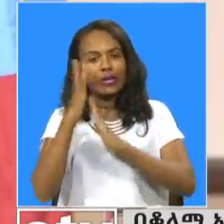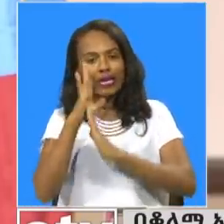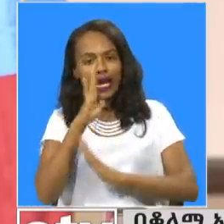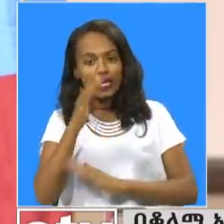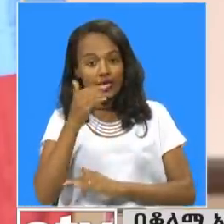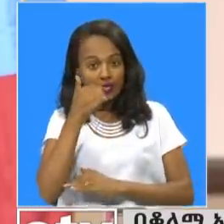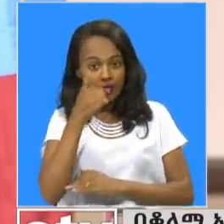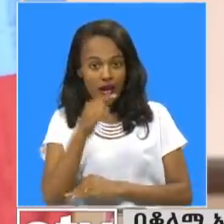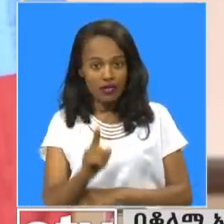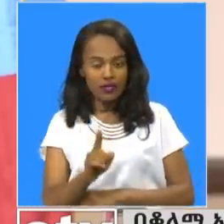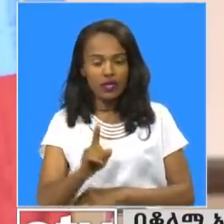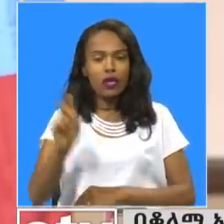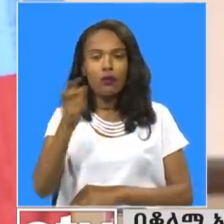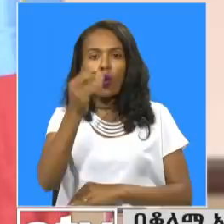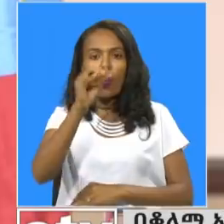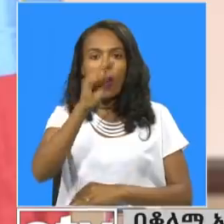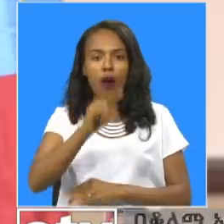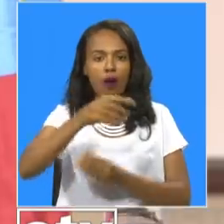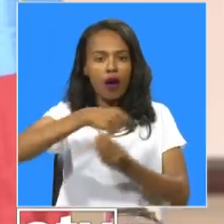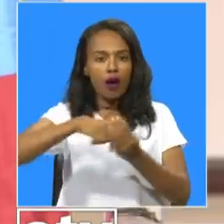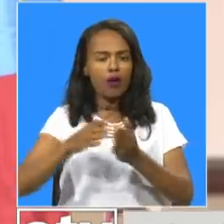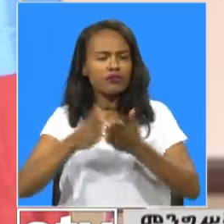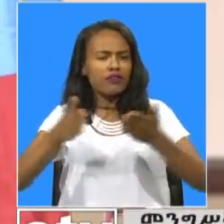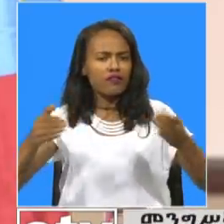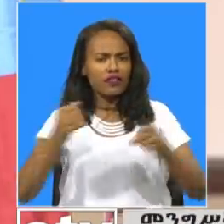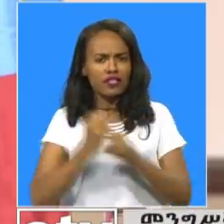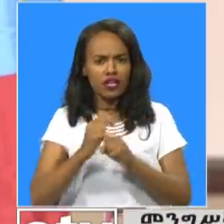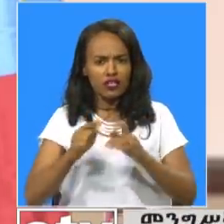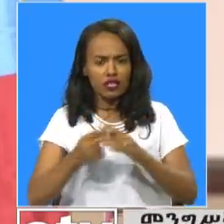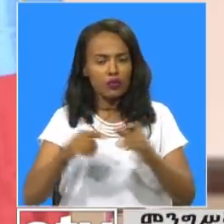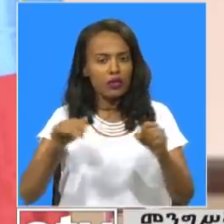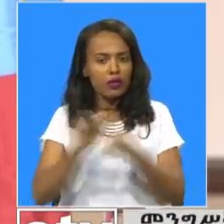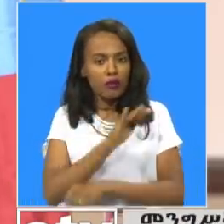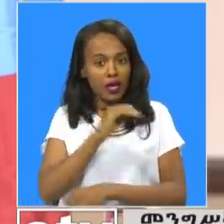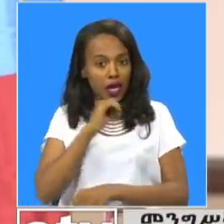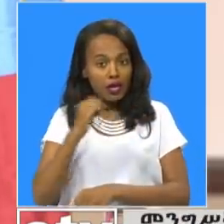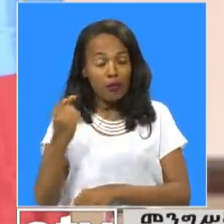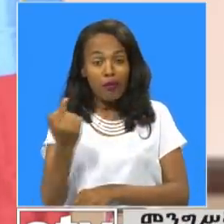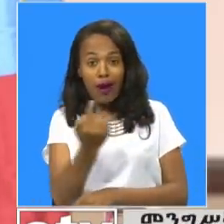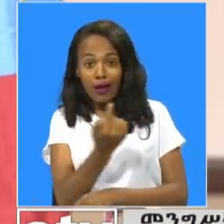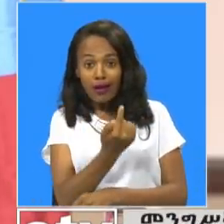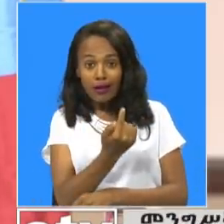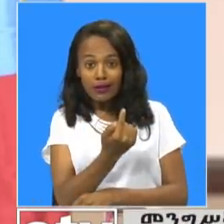ስላል በቆላማ አካባቢ ሰፊ ስራ ተጀመረ። በቂ አይደለም። አንዳንድ